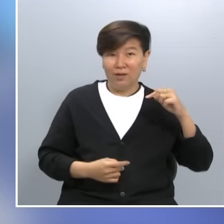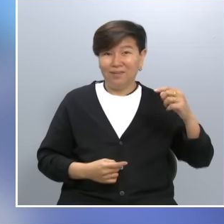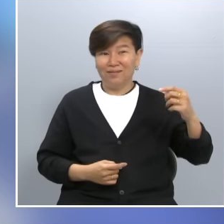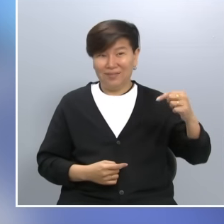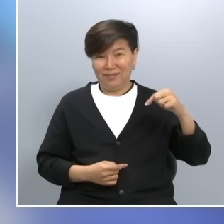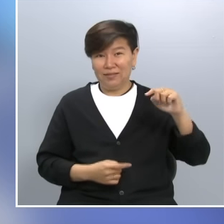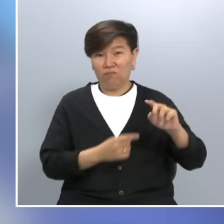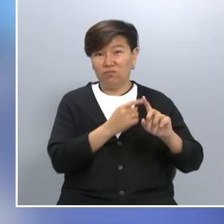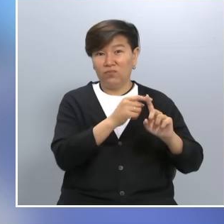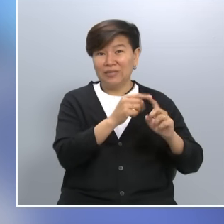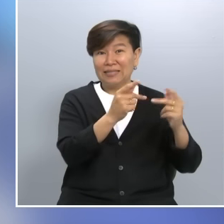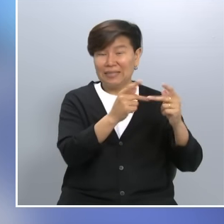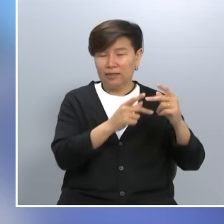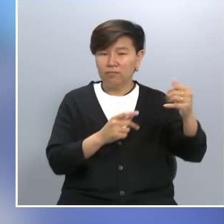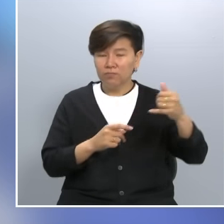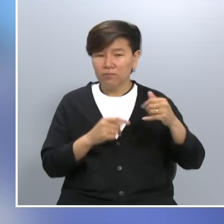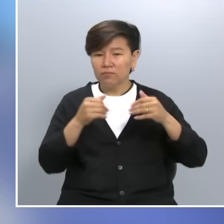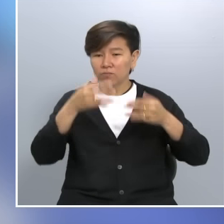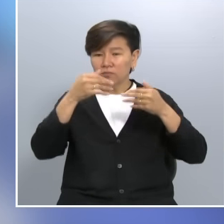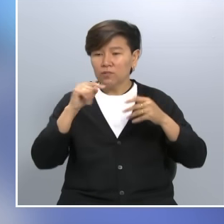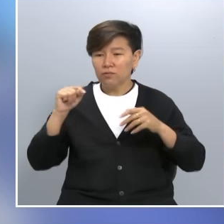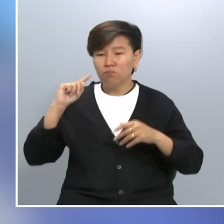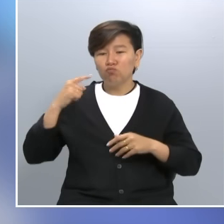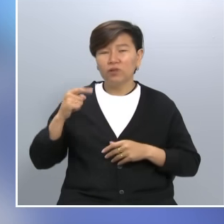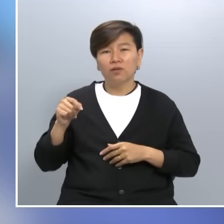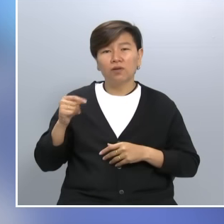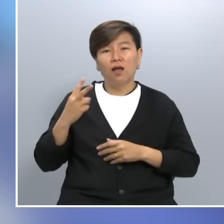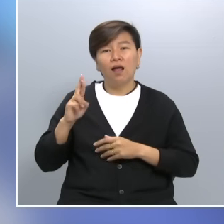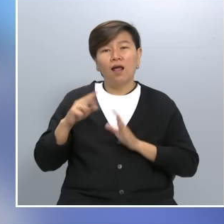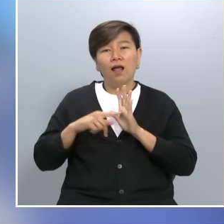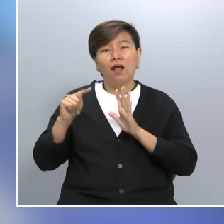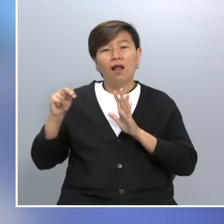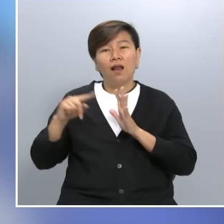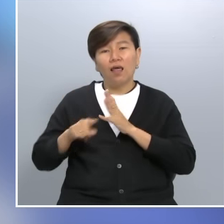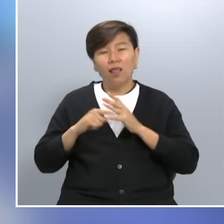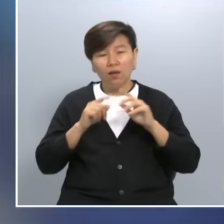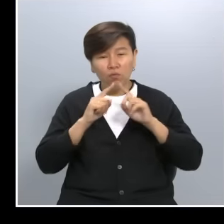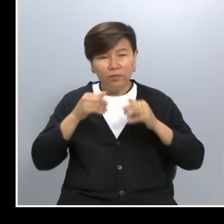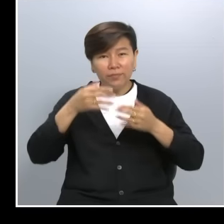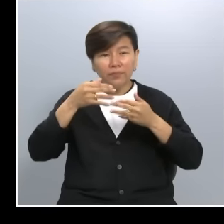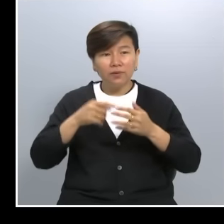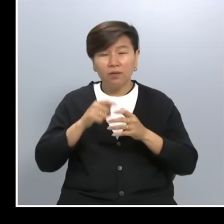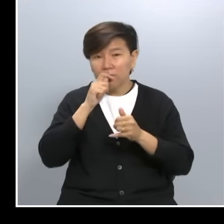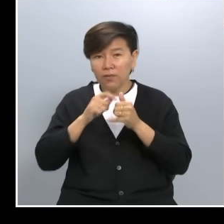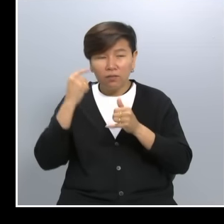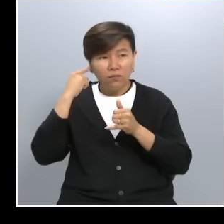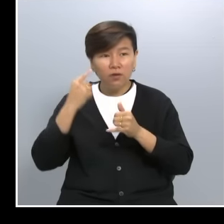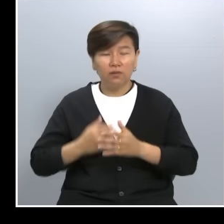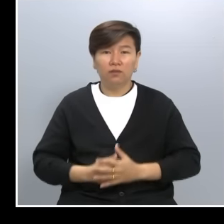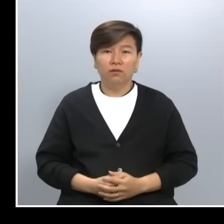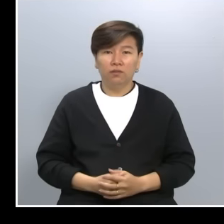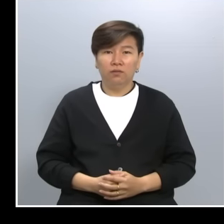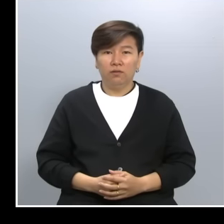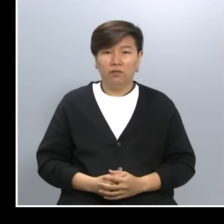เหมือนกันนะคะค่ะอ่ะลองไปฟังเสียงคุณรัตหน่อยค่ะโอเยอะเลยค่ะประมาณ